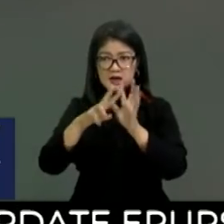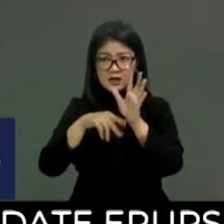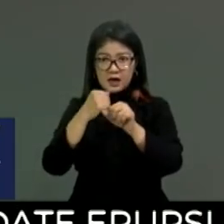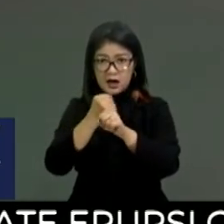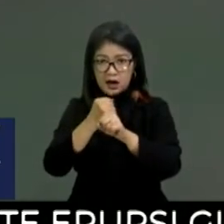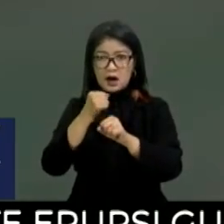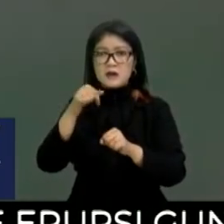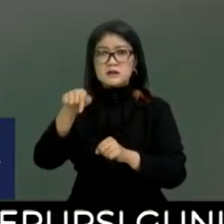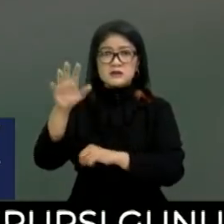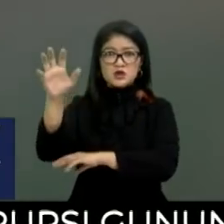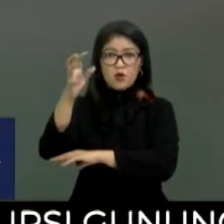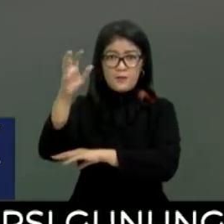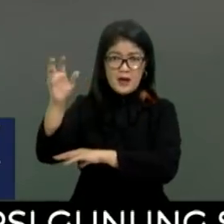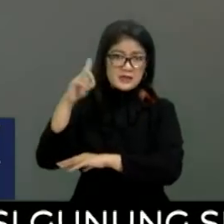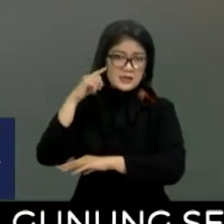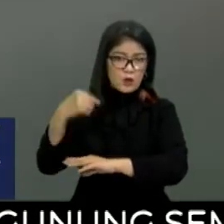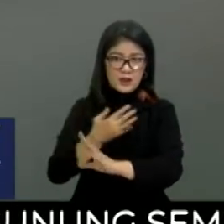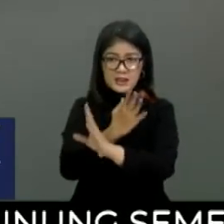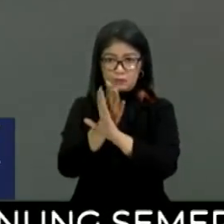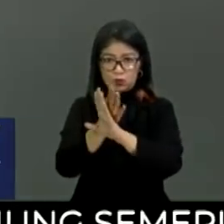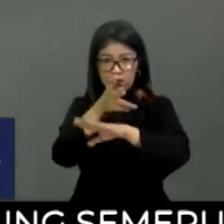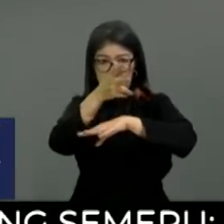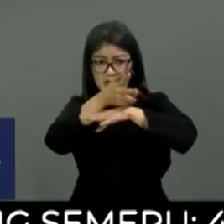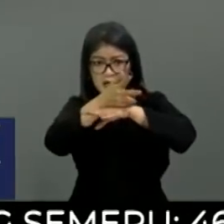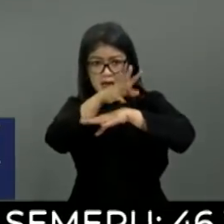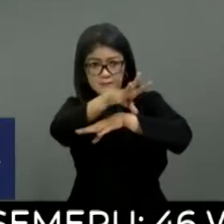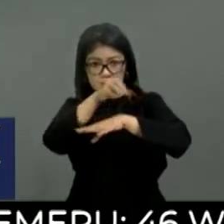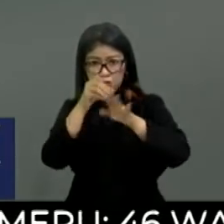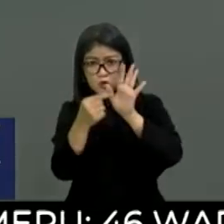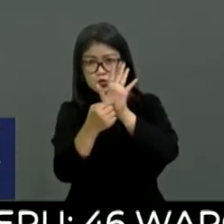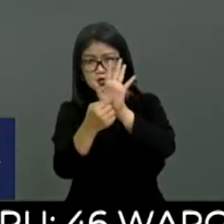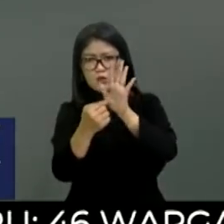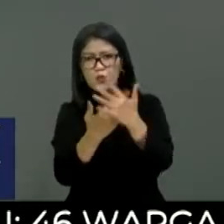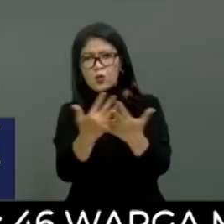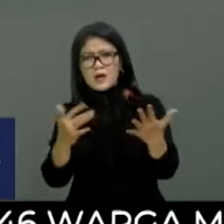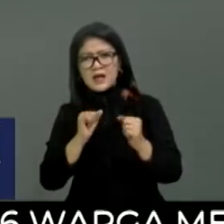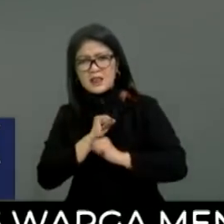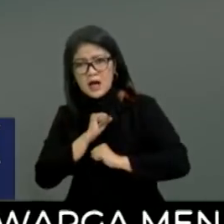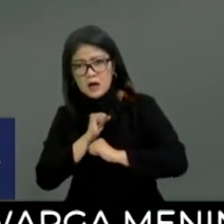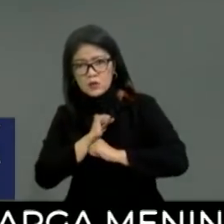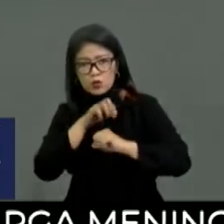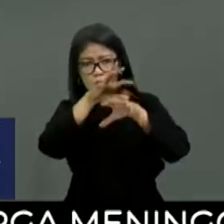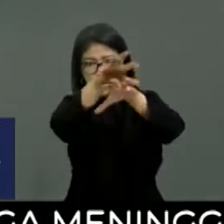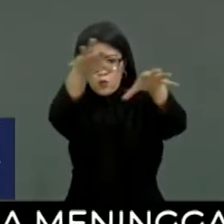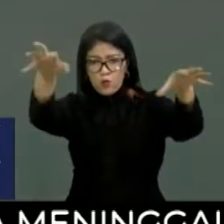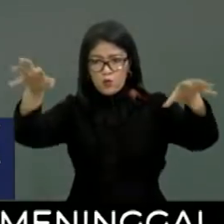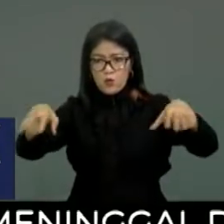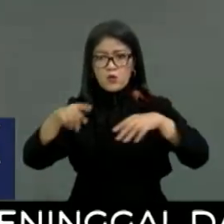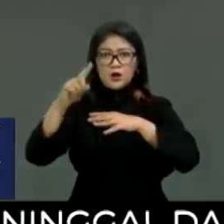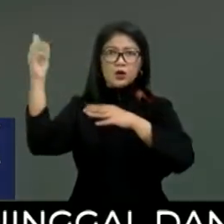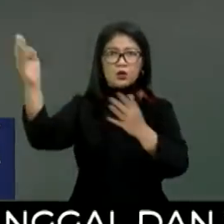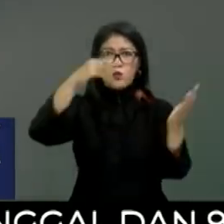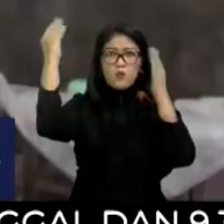Timur. Rekaman video bahkan memperlihatkan jumlah warga yang mulai panik saat hujan deras disertai angin justru berhembus kian